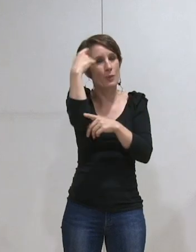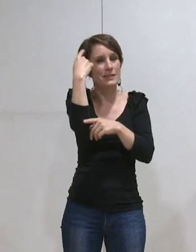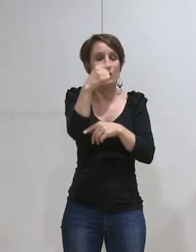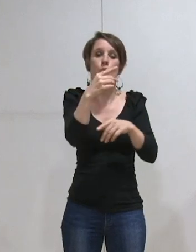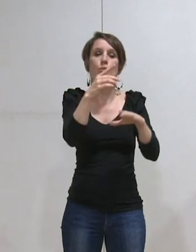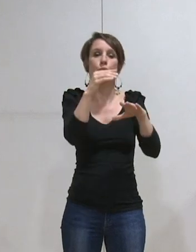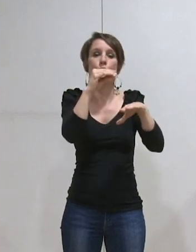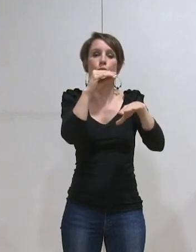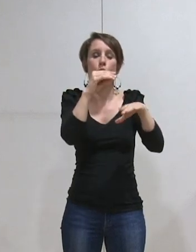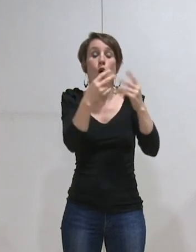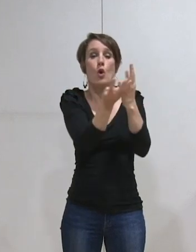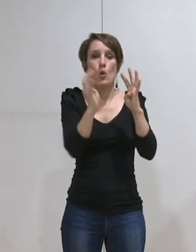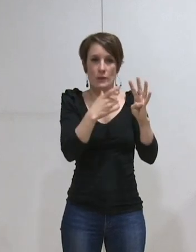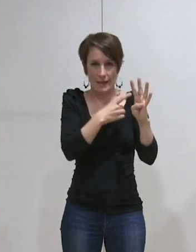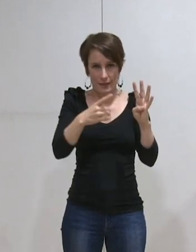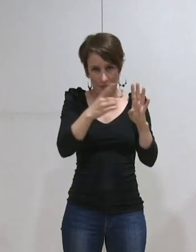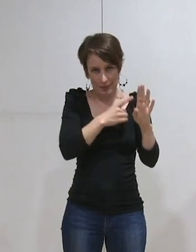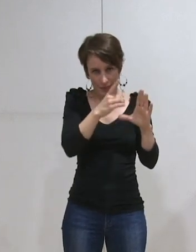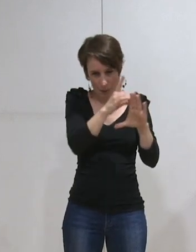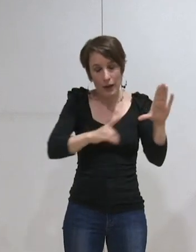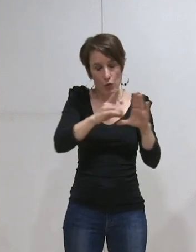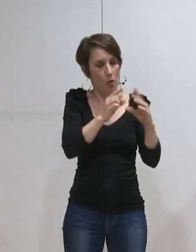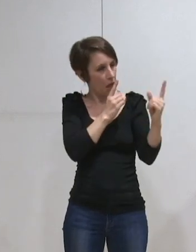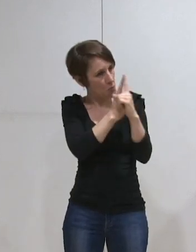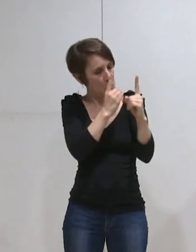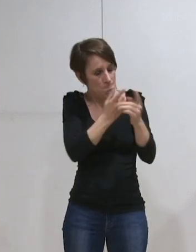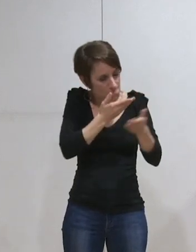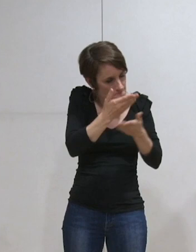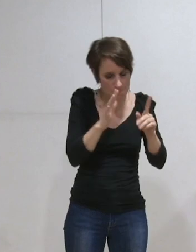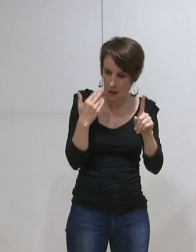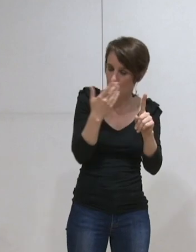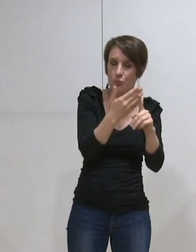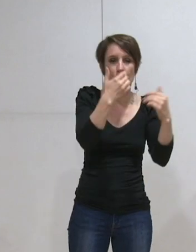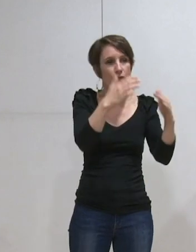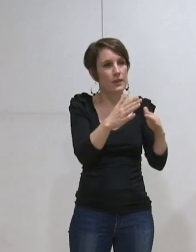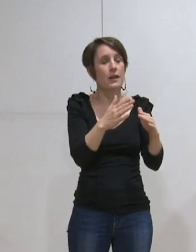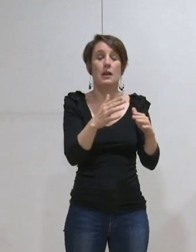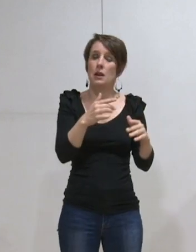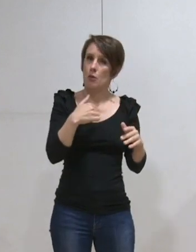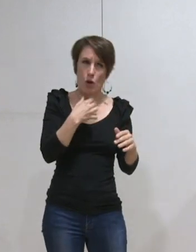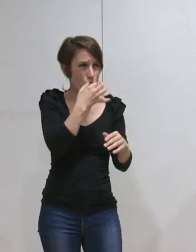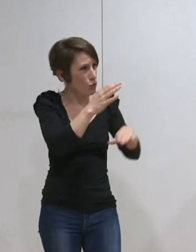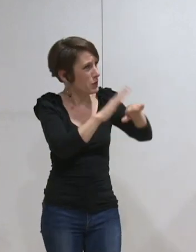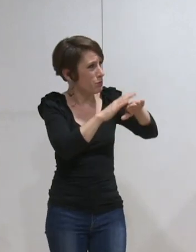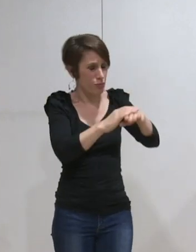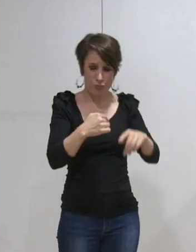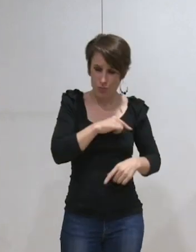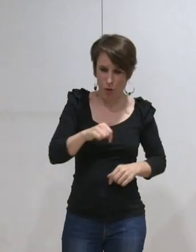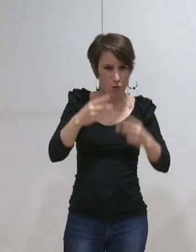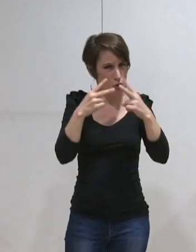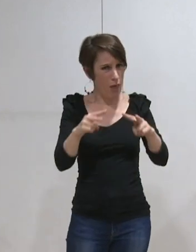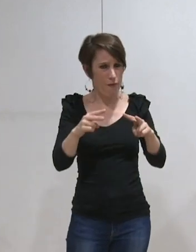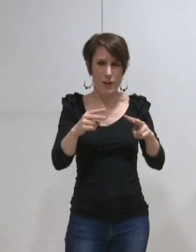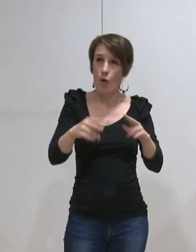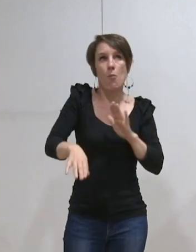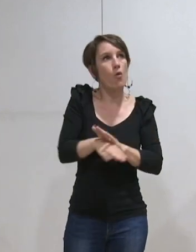semaine je raaffirmerai donc notre mobilisation totale la mobilisation totale de la ville pour transformer cette indignation